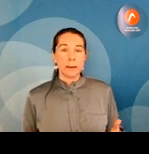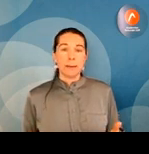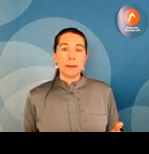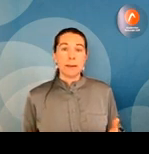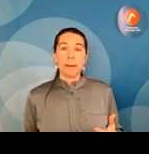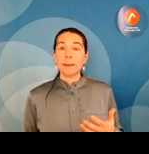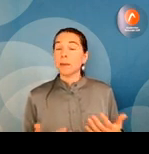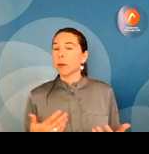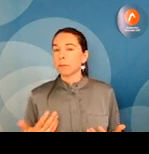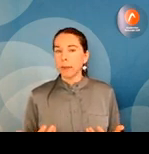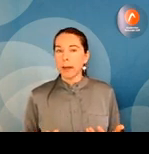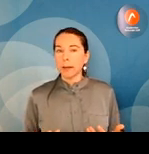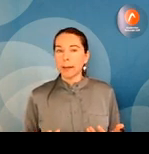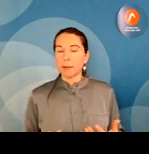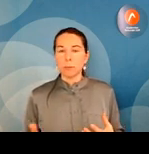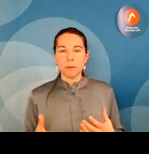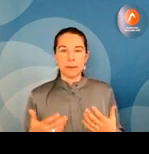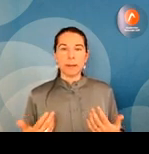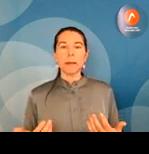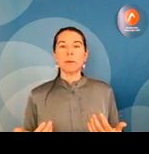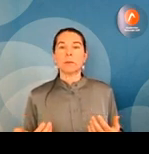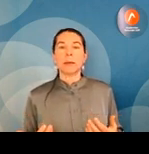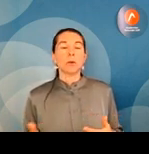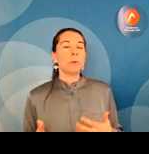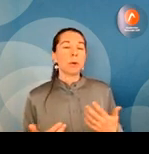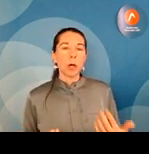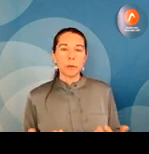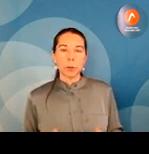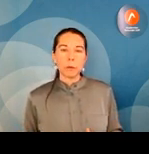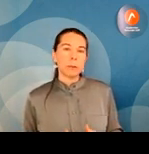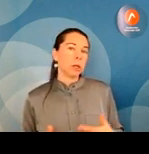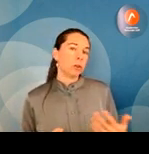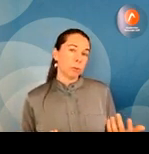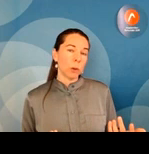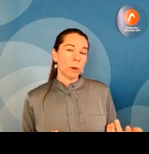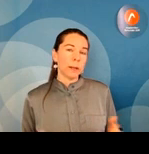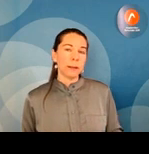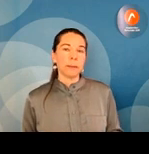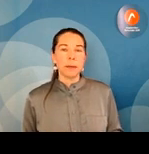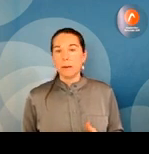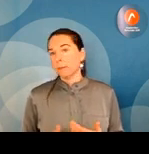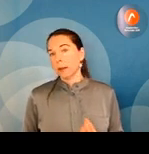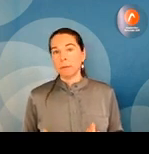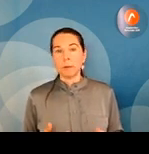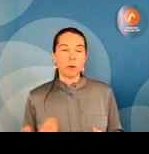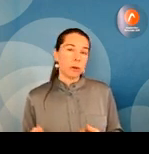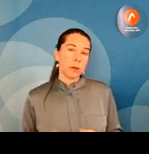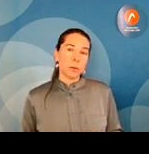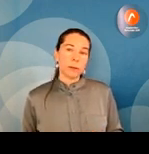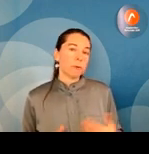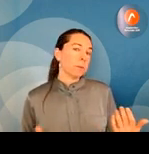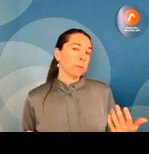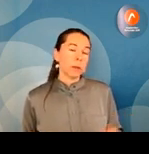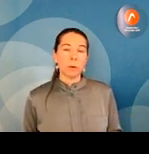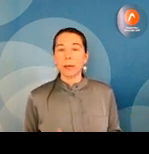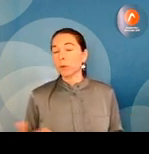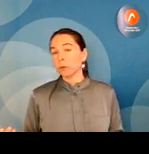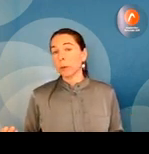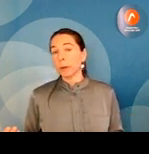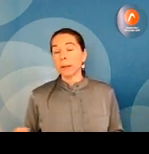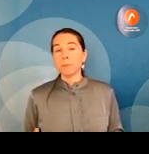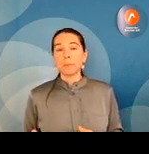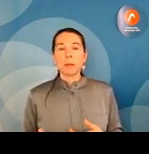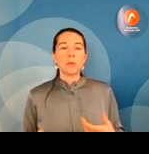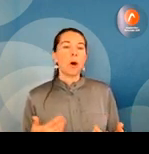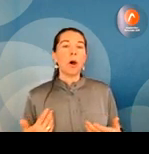Och det tänker jag att vi alla kan liksom känna igen oss i. Att om vi pratar om en 20-åring, en 30-40-åring, en 50-åring,